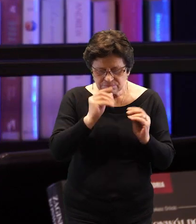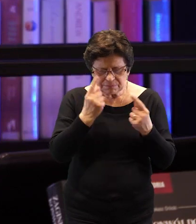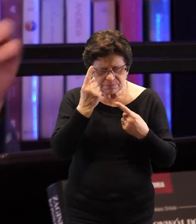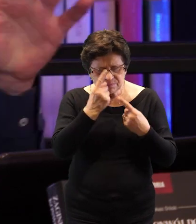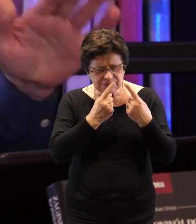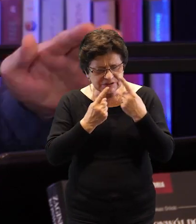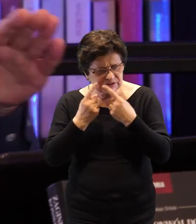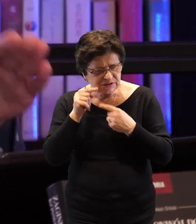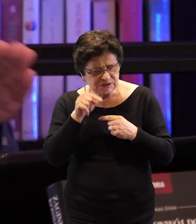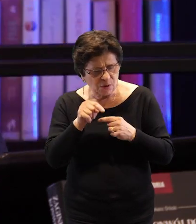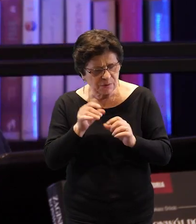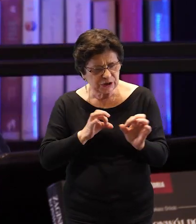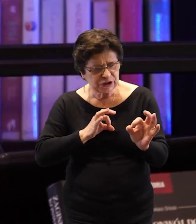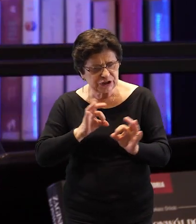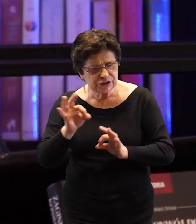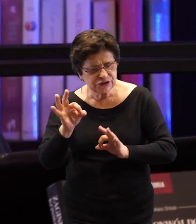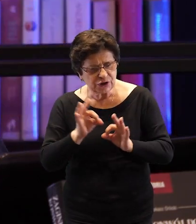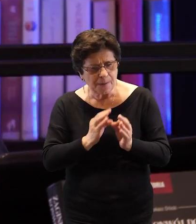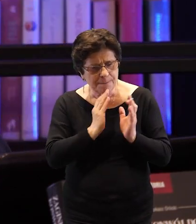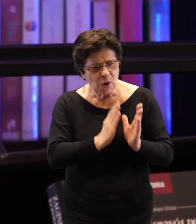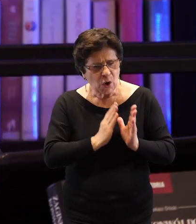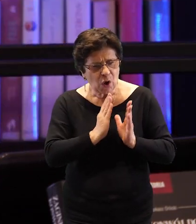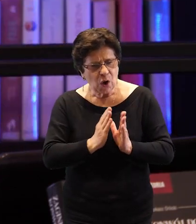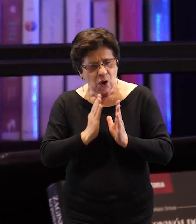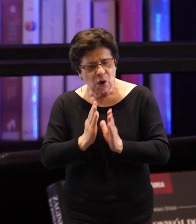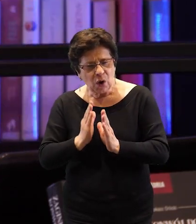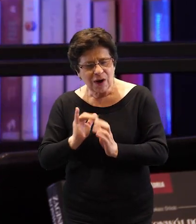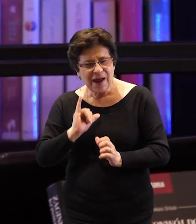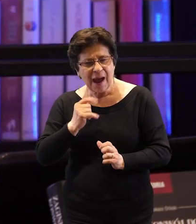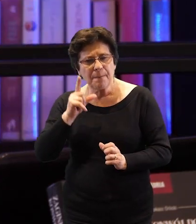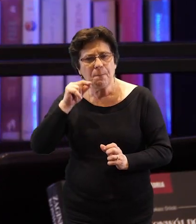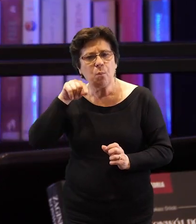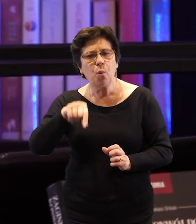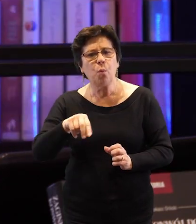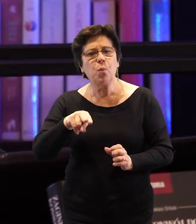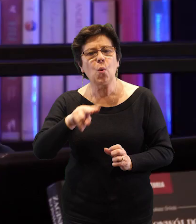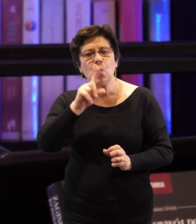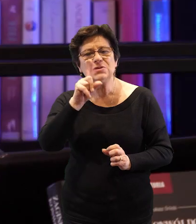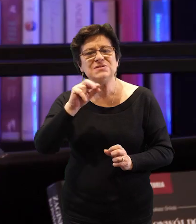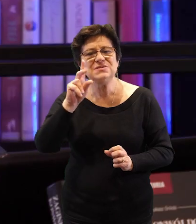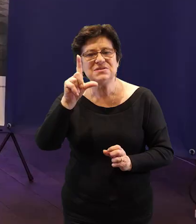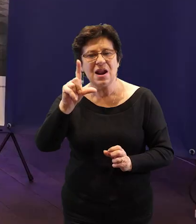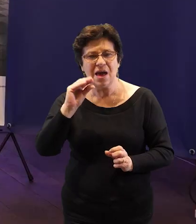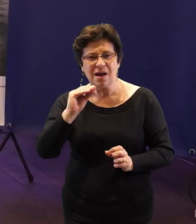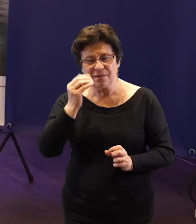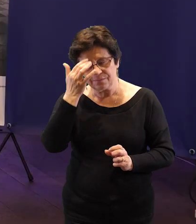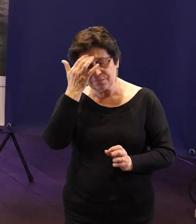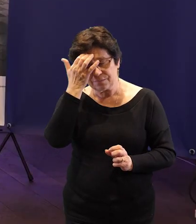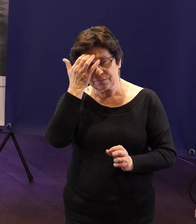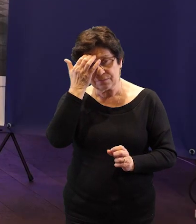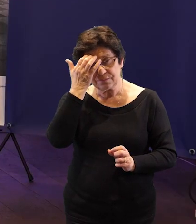zestawiać tą historię. Tak jak puzzle. Przede wszystkim